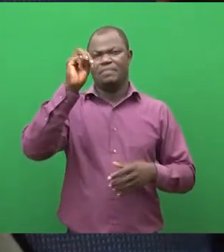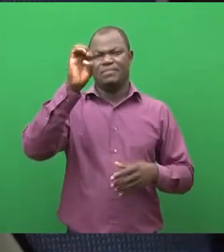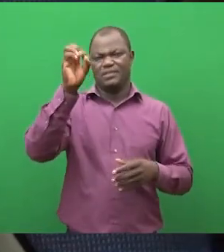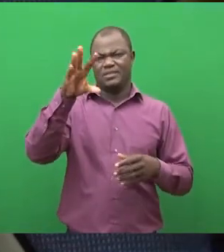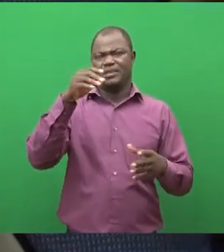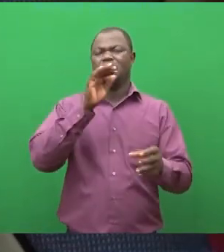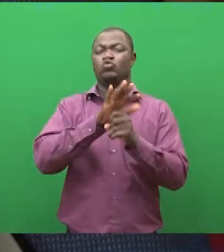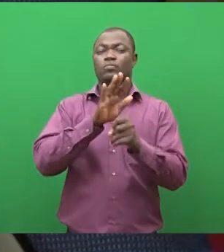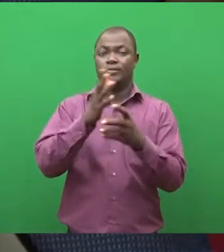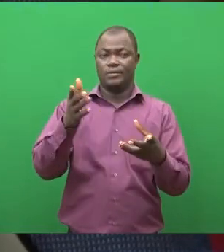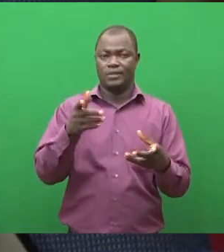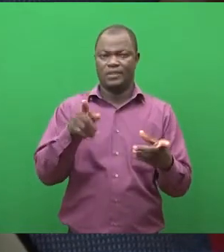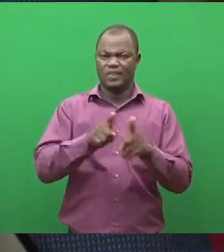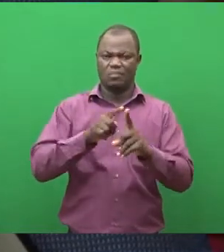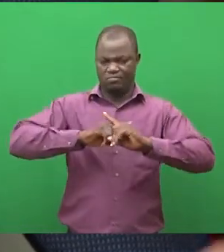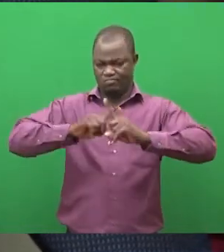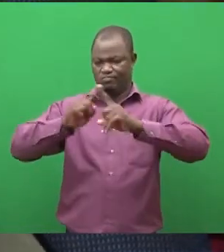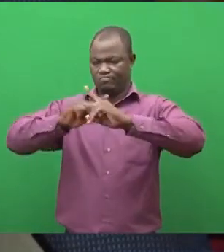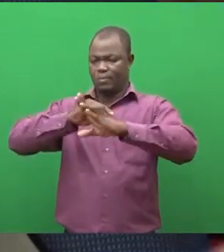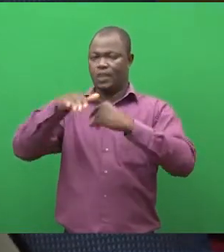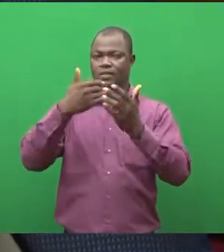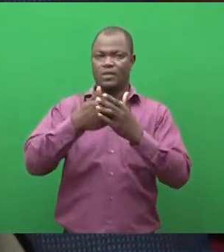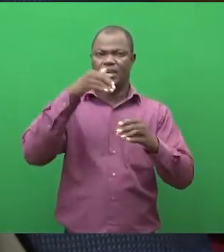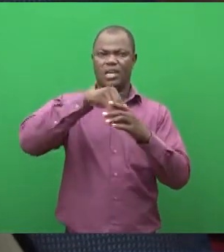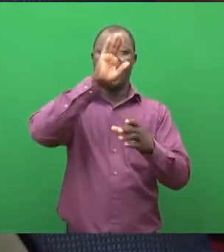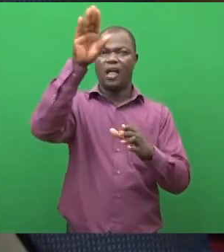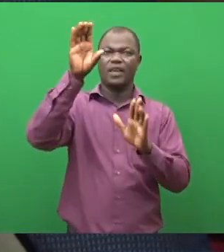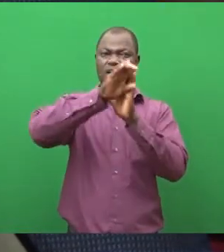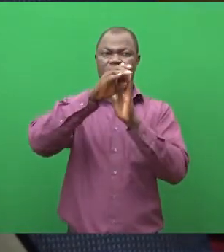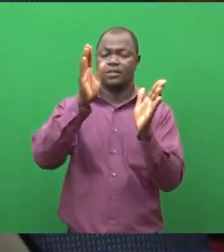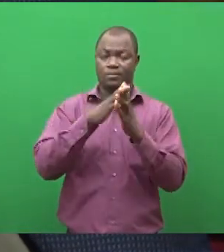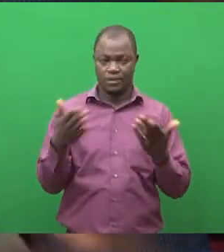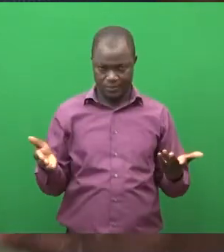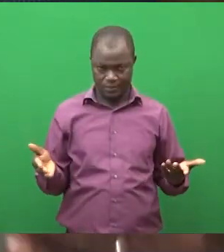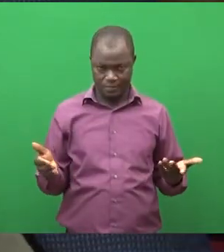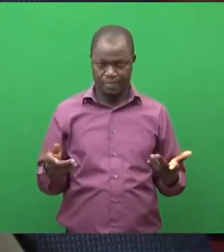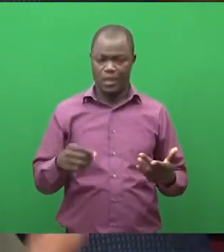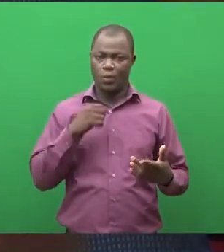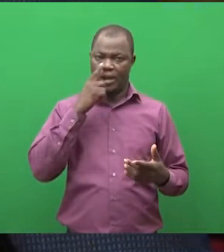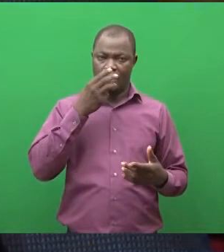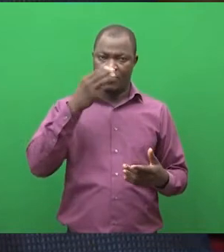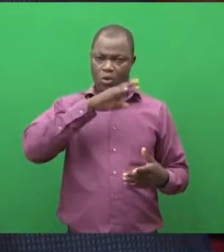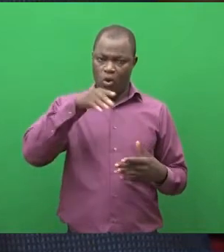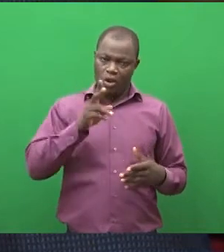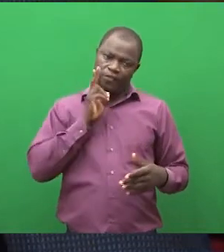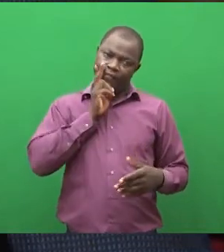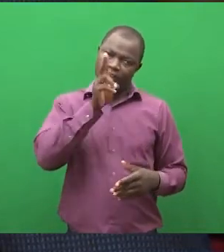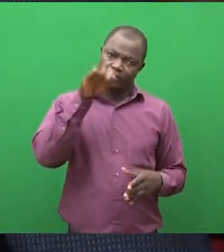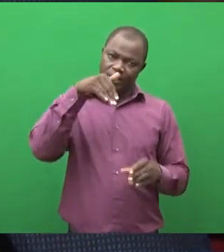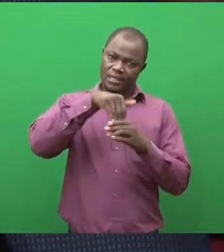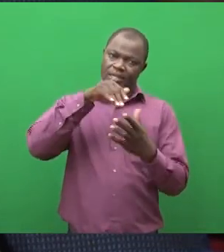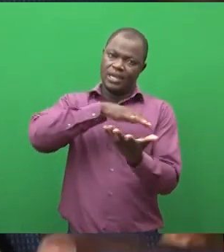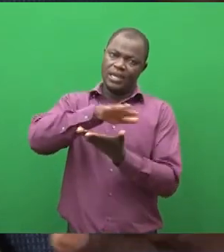imomo inova isingawanikwe zvakare kune dzimwe kana dzimwe nzvimbo. Vanoti kana vanhu vaenda kunonoshanya